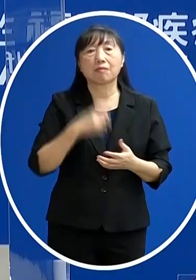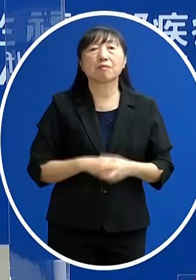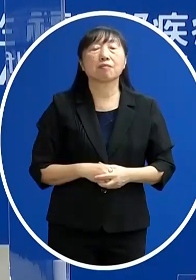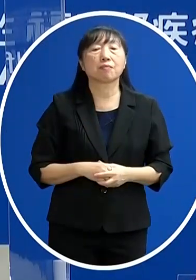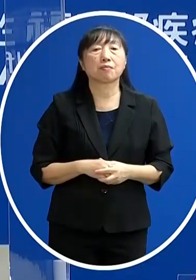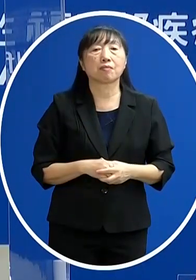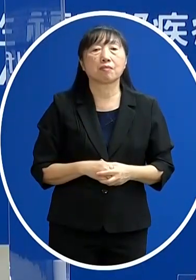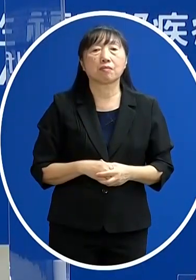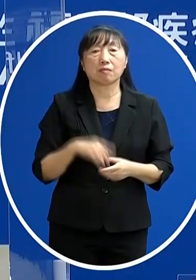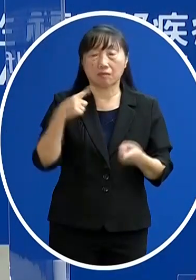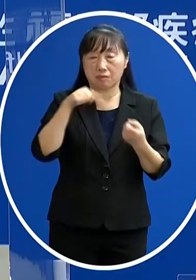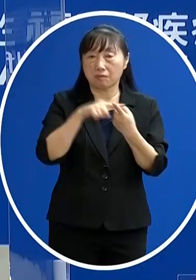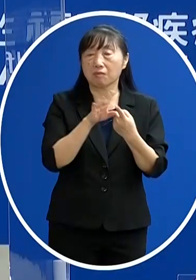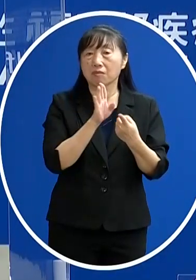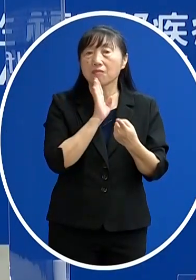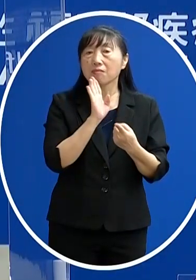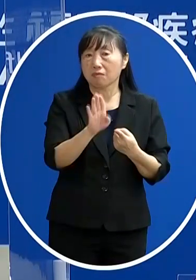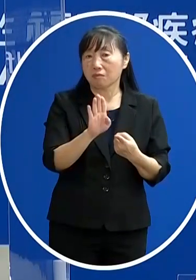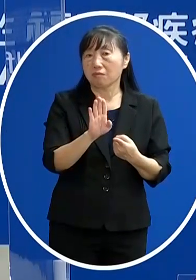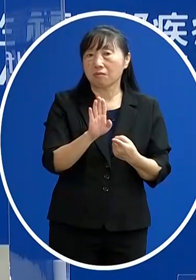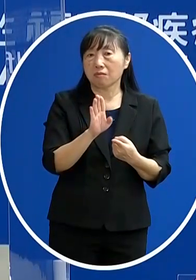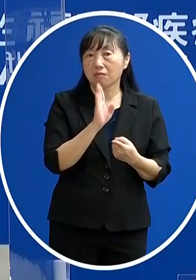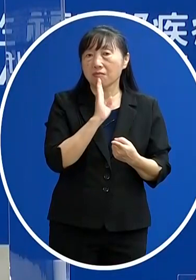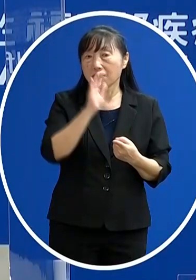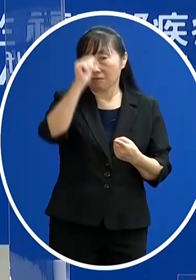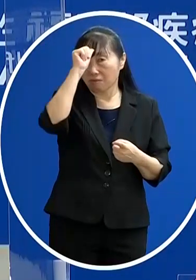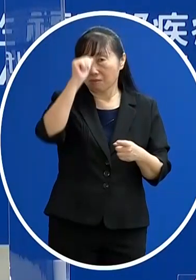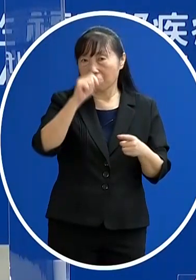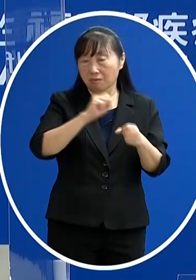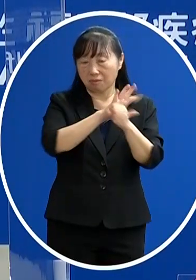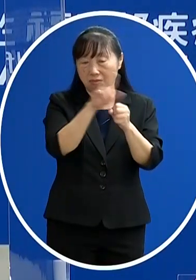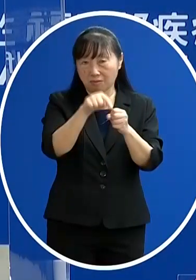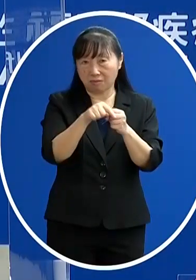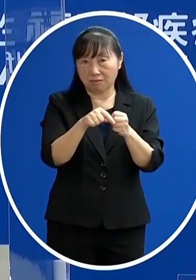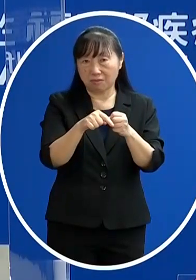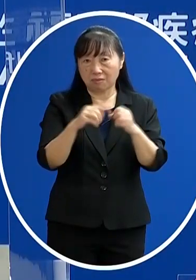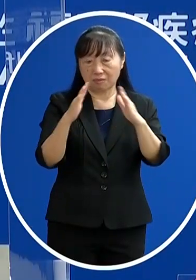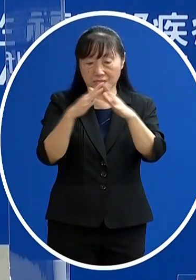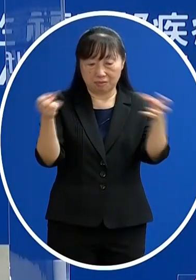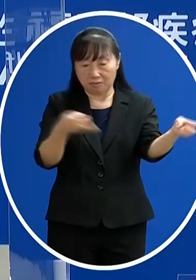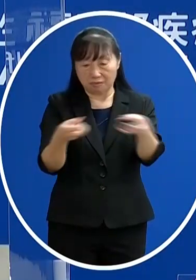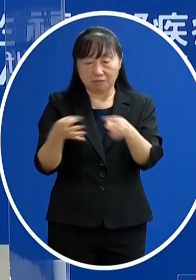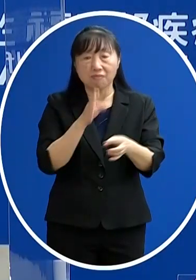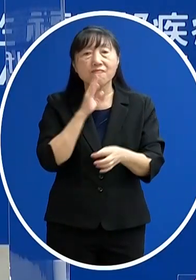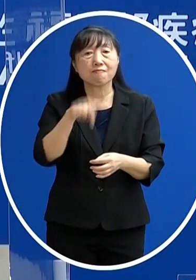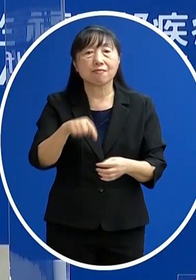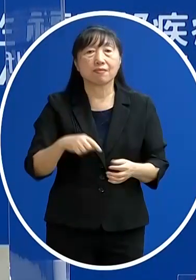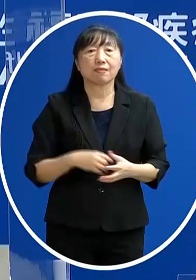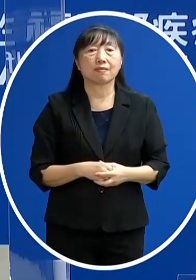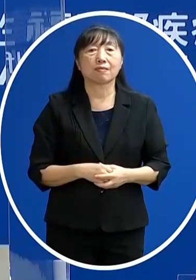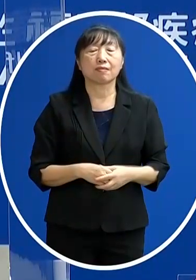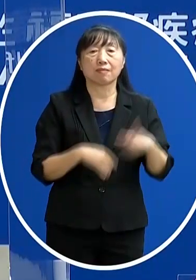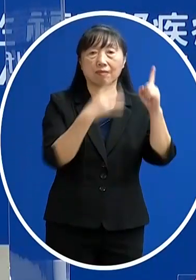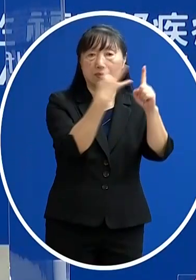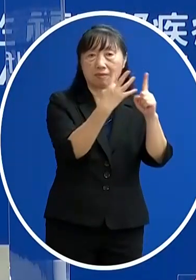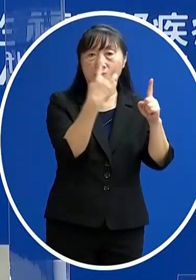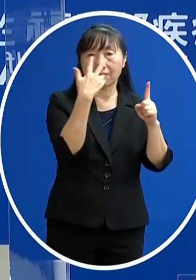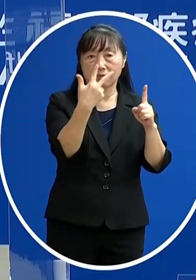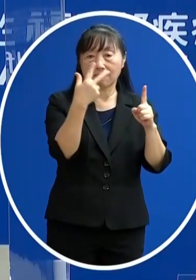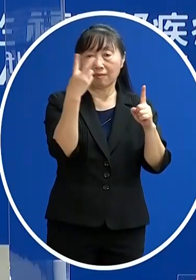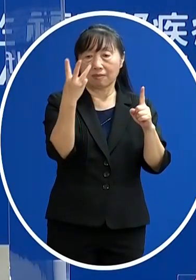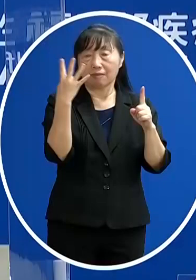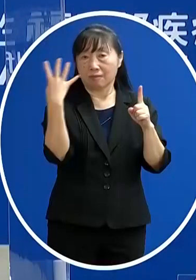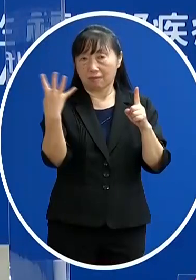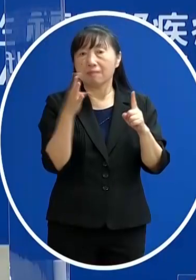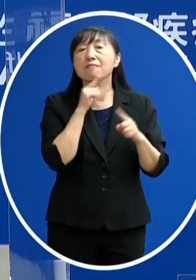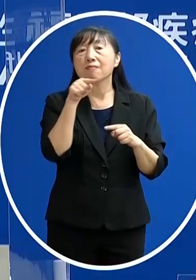是哈一个哈 Delta 等于是 Delta 变异株的一个群聚。虽然这个哈14734现